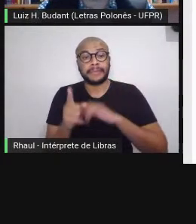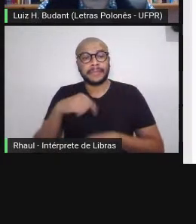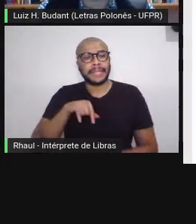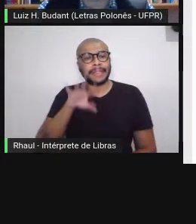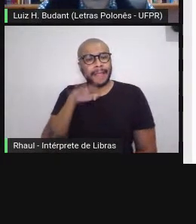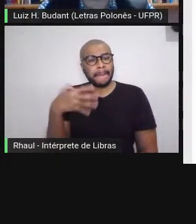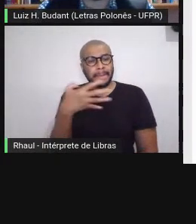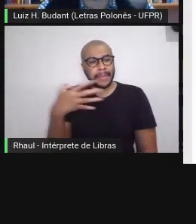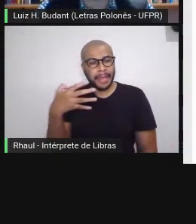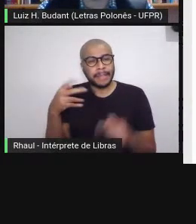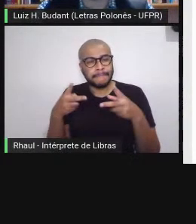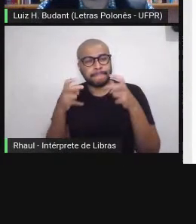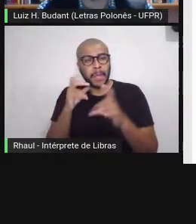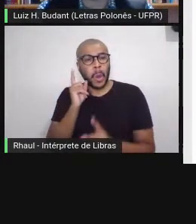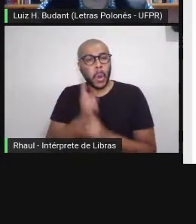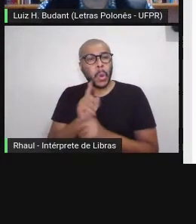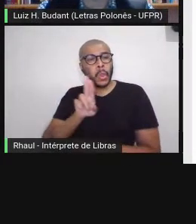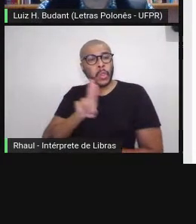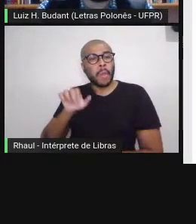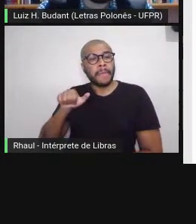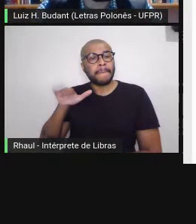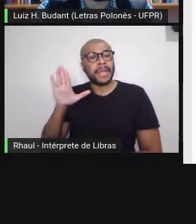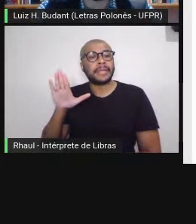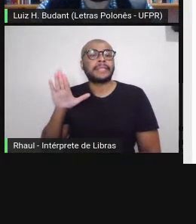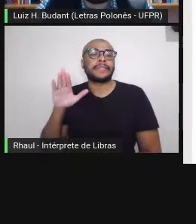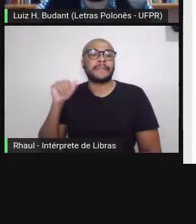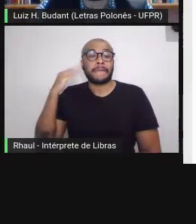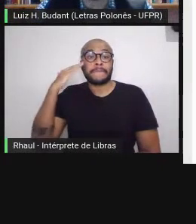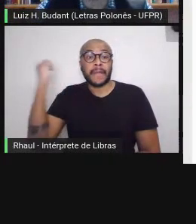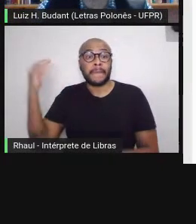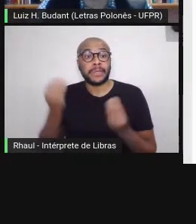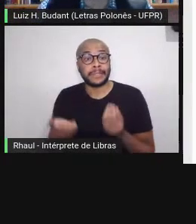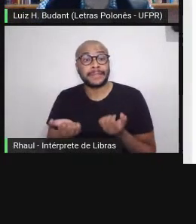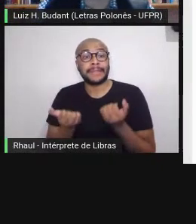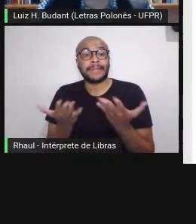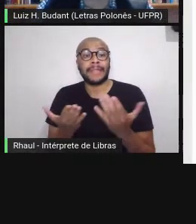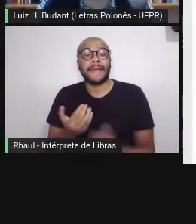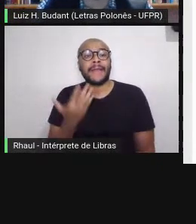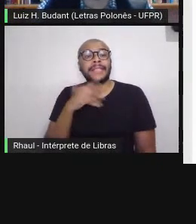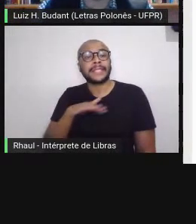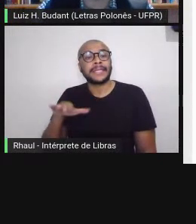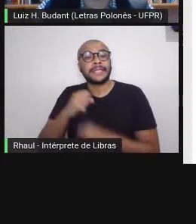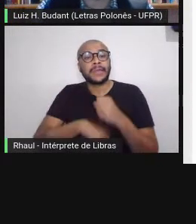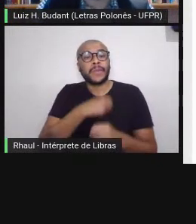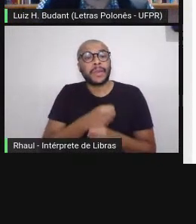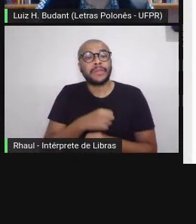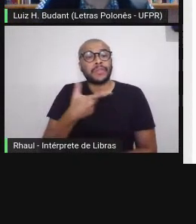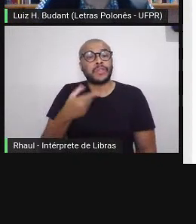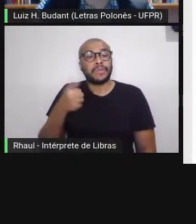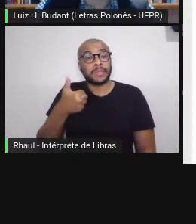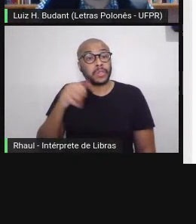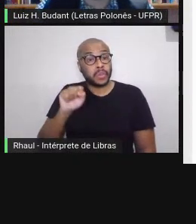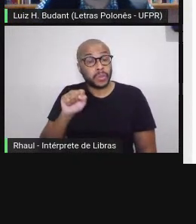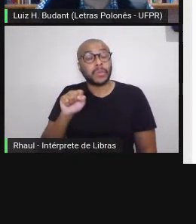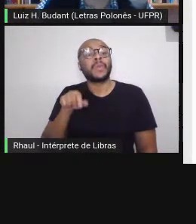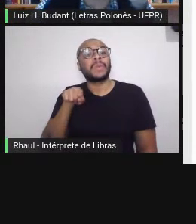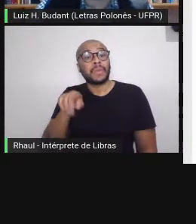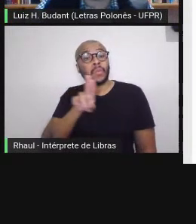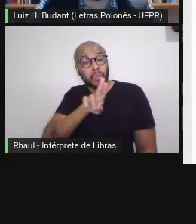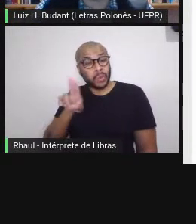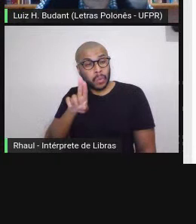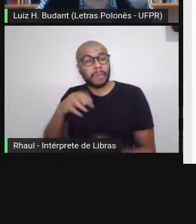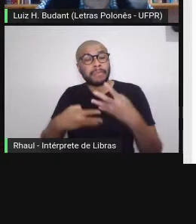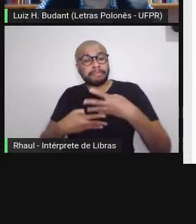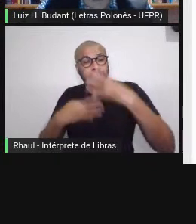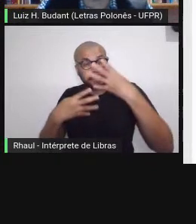em que se pode encontrar os nomes mais populares dados às crianças, às meninas, no ano 2018. Esses nomes,